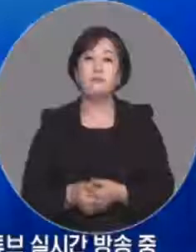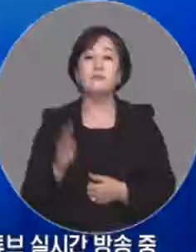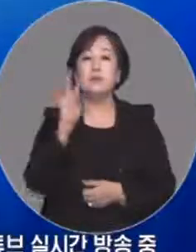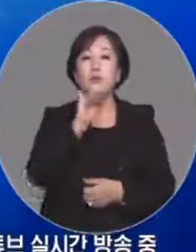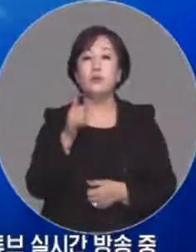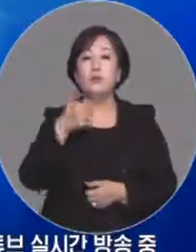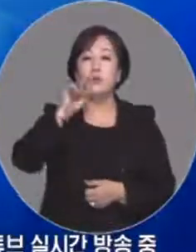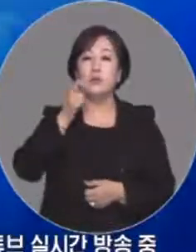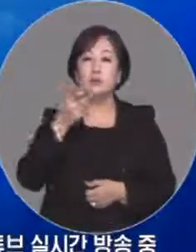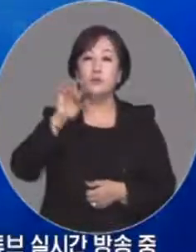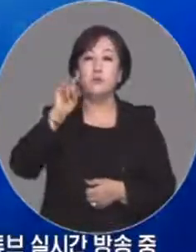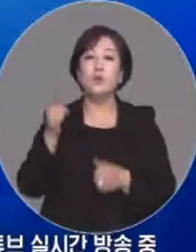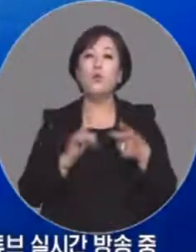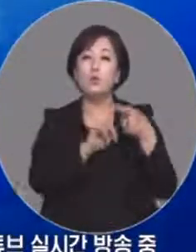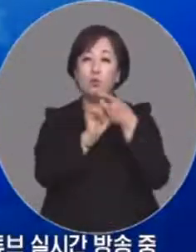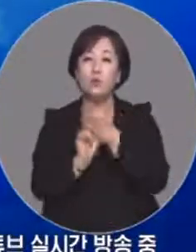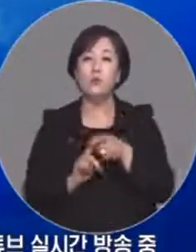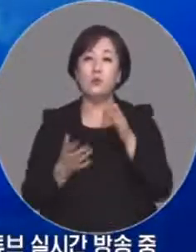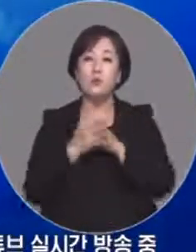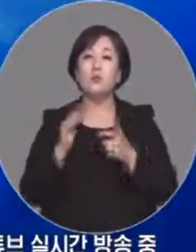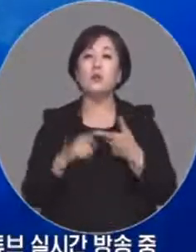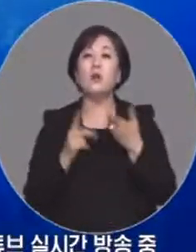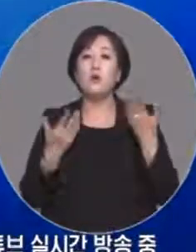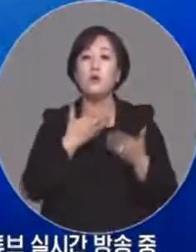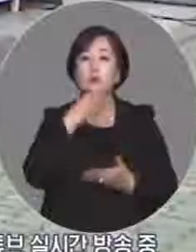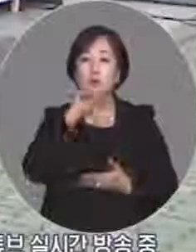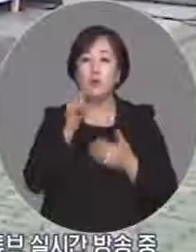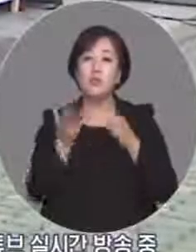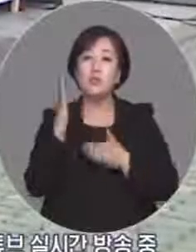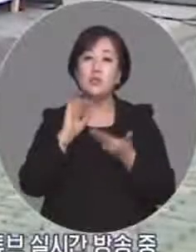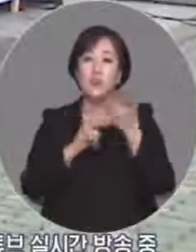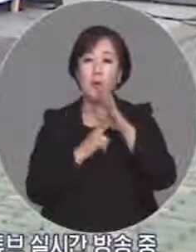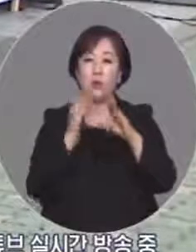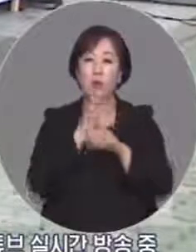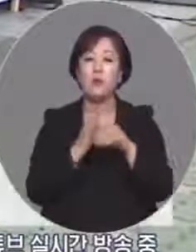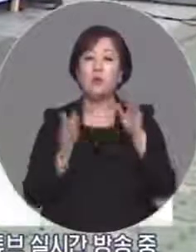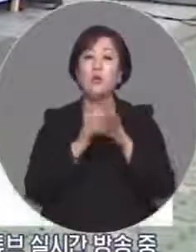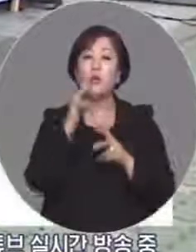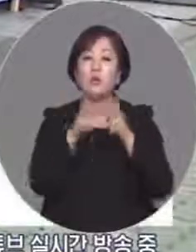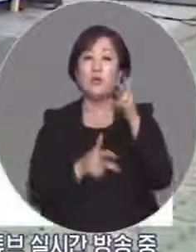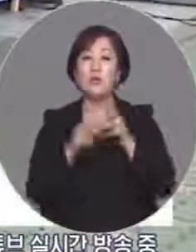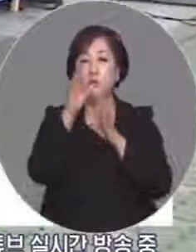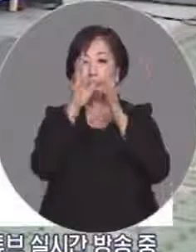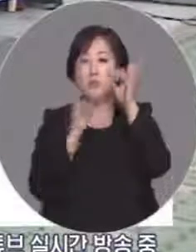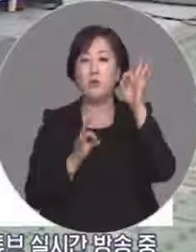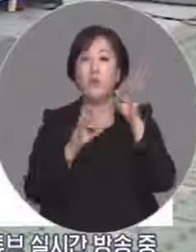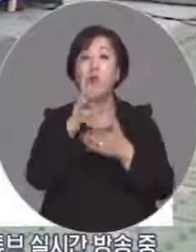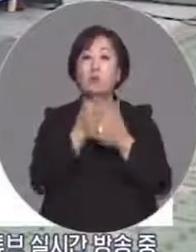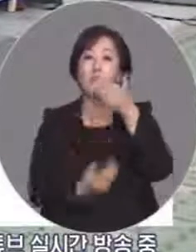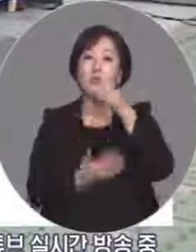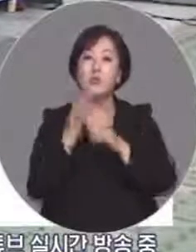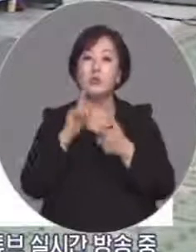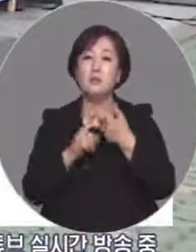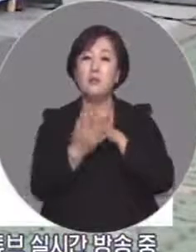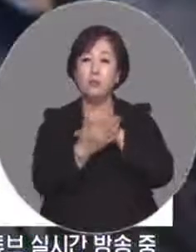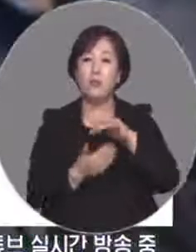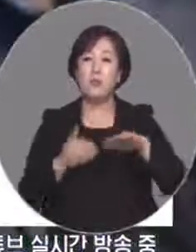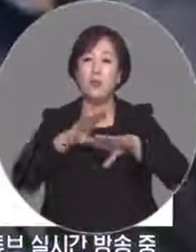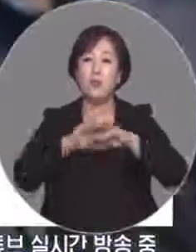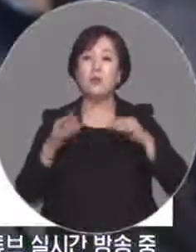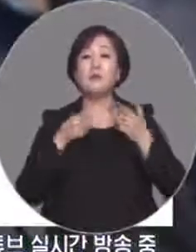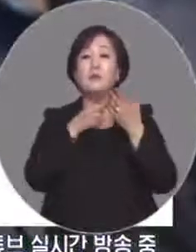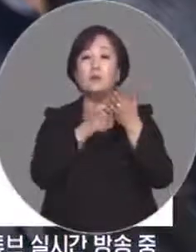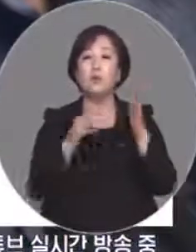전국 금속노조 울산지부가 근로복지공단 앞에서 기자회견을 열고 산업재해 조기 처리 대책을 마련하라고